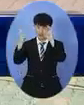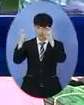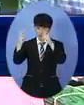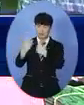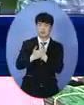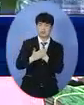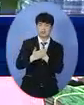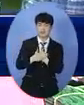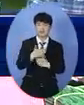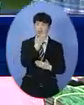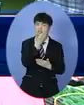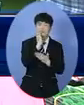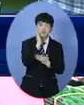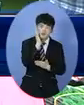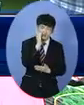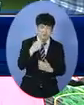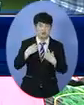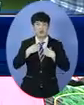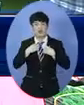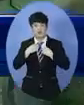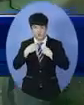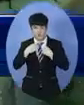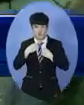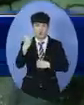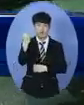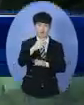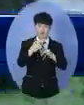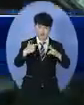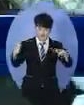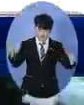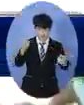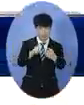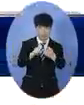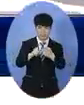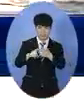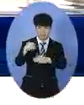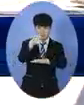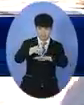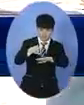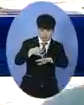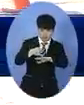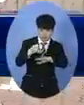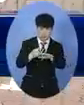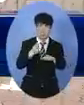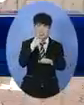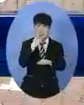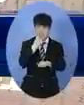받은 의류, 화장품 등과 관내 농축산물 소비 촉진을 위해 다양한